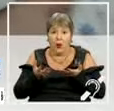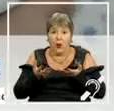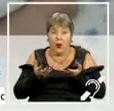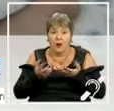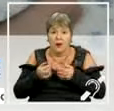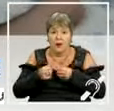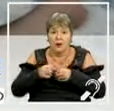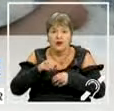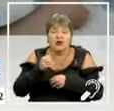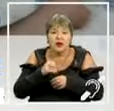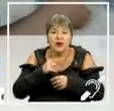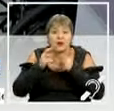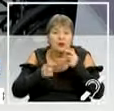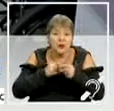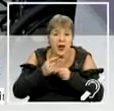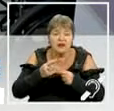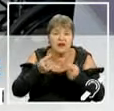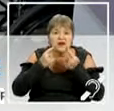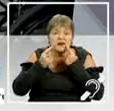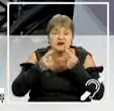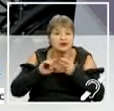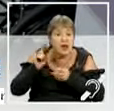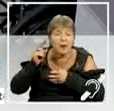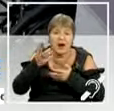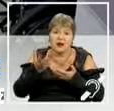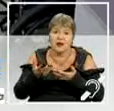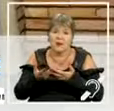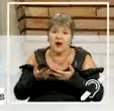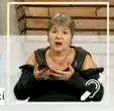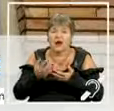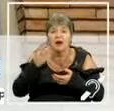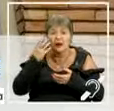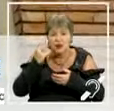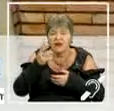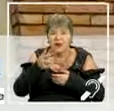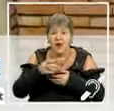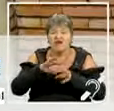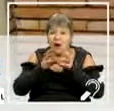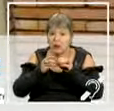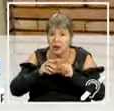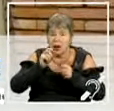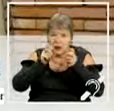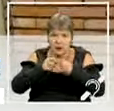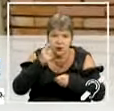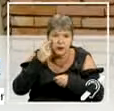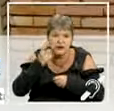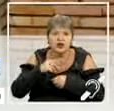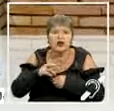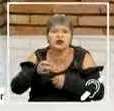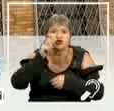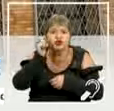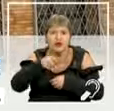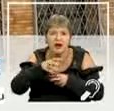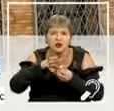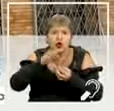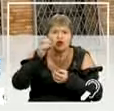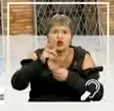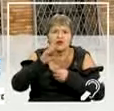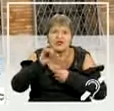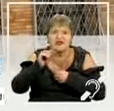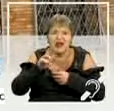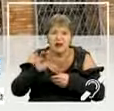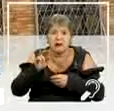și vom discuta mai departe cu petentul. Familia a depus plângere și la parchetul judecătoriei Drobeta Turnu